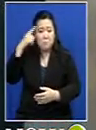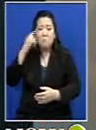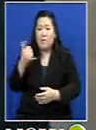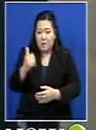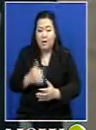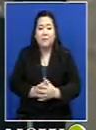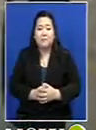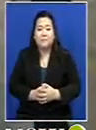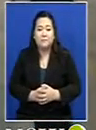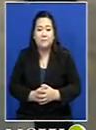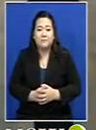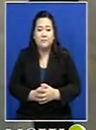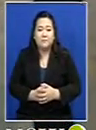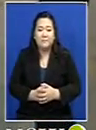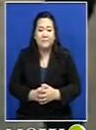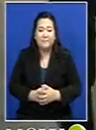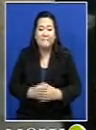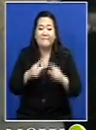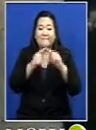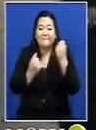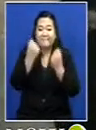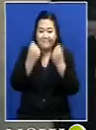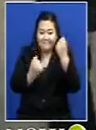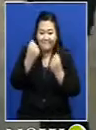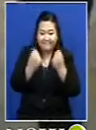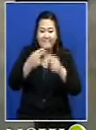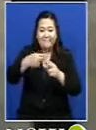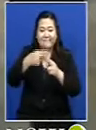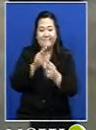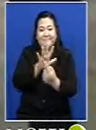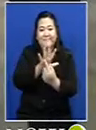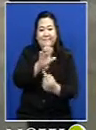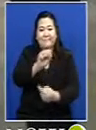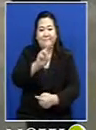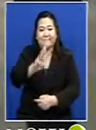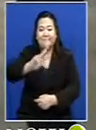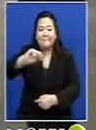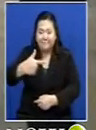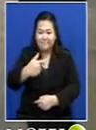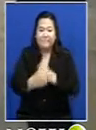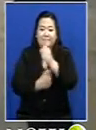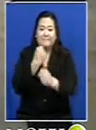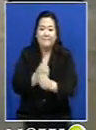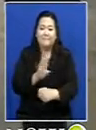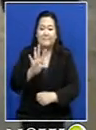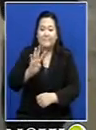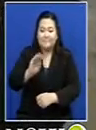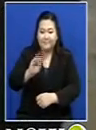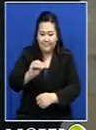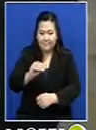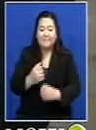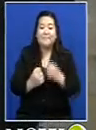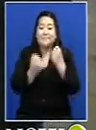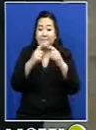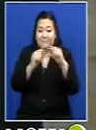ก็มีแท็กซี่ท่านหนึ่งครับชื่อว่าคุณแสวงตันนางรัตน์อายุ40ปีครับแท็กซี่โตโยต้าอัลติส